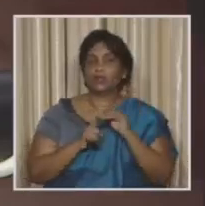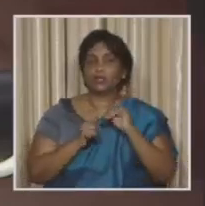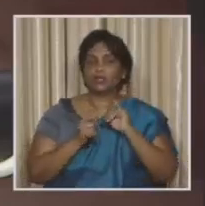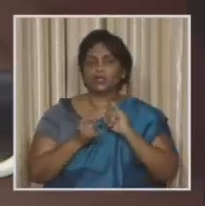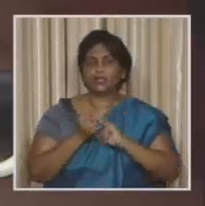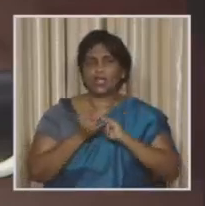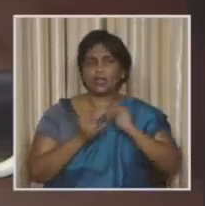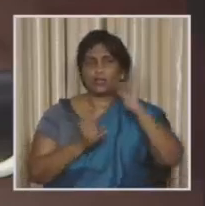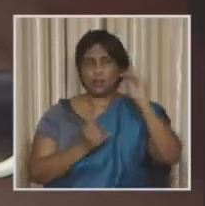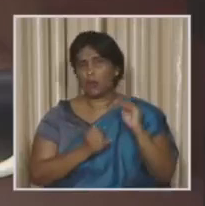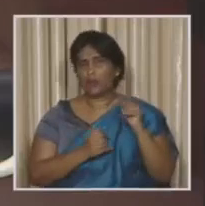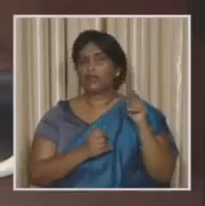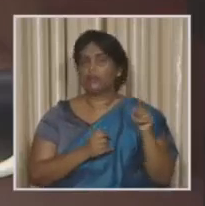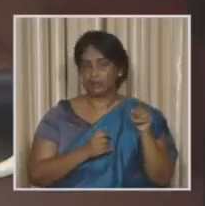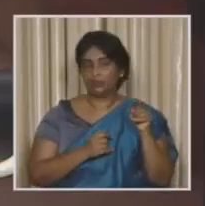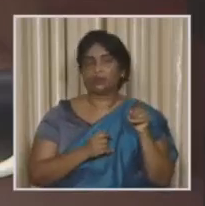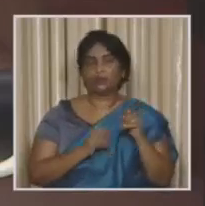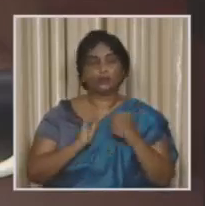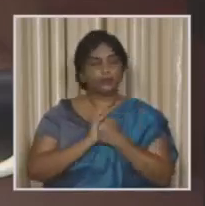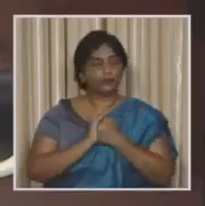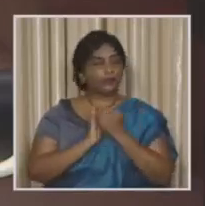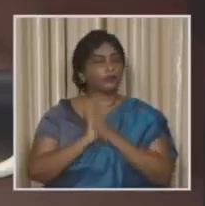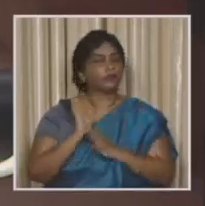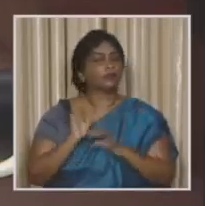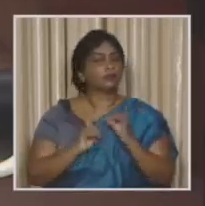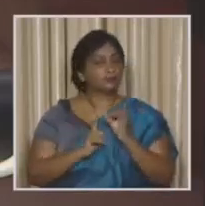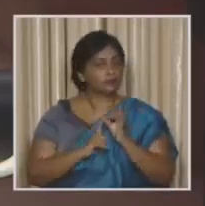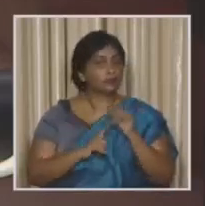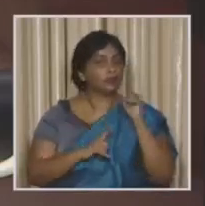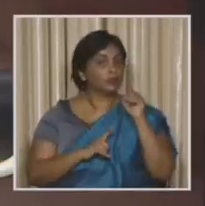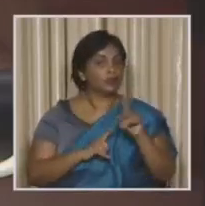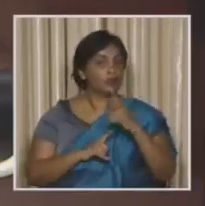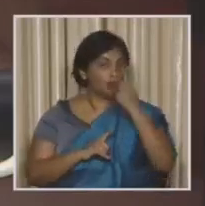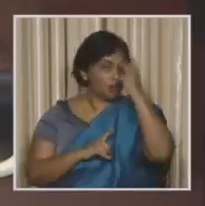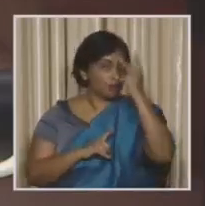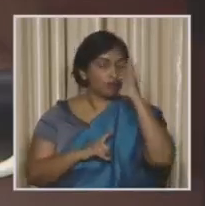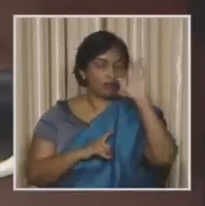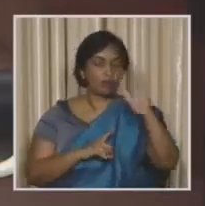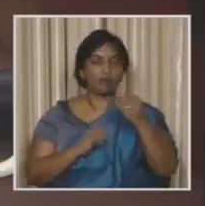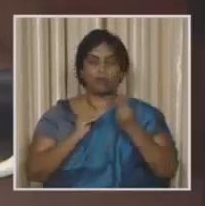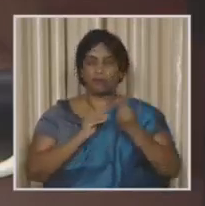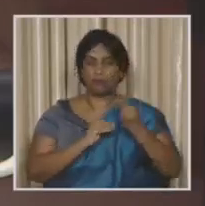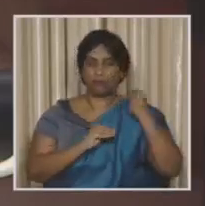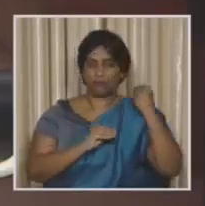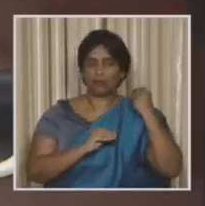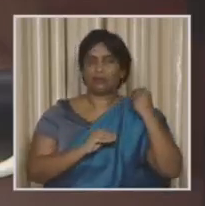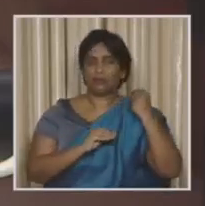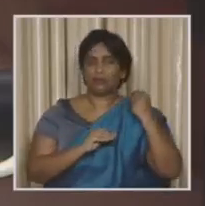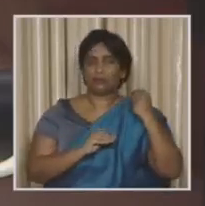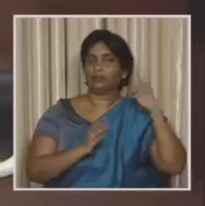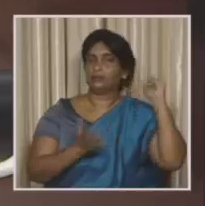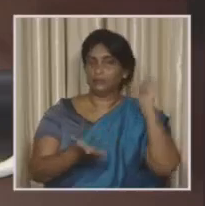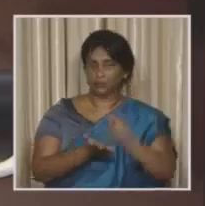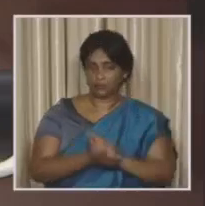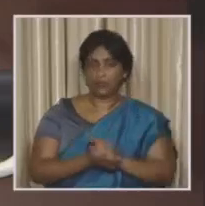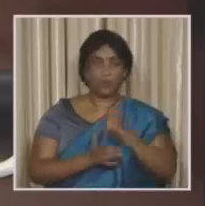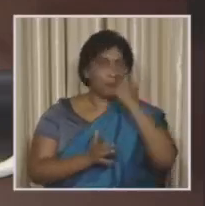ප්‍රශ්නේ. ගරු මන්ත්‍රීතුමීනි, ඔහු කටාර් රාජ්‍යයේ සිට ඊට ආසන්න දින කිහිපයකින් ඔහු